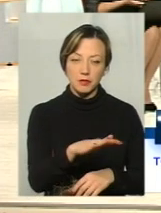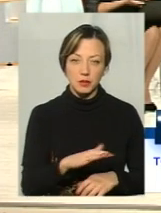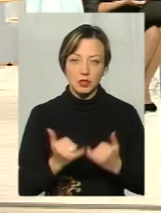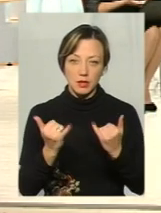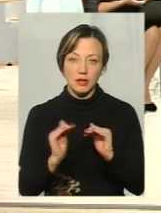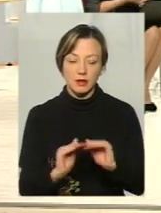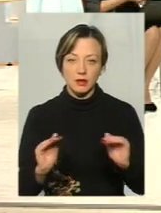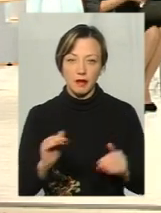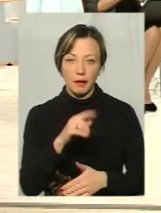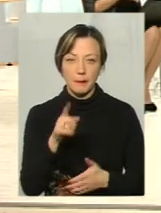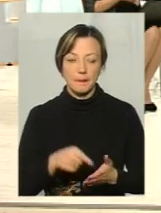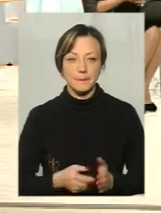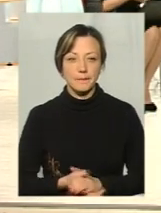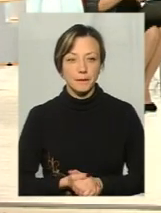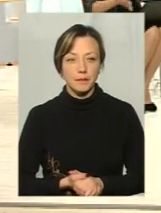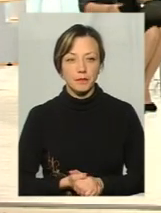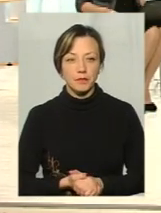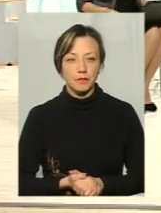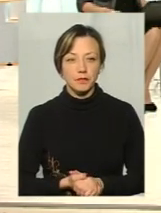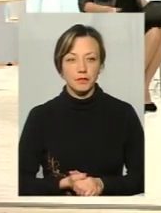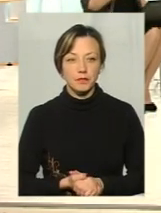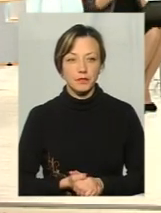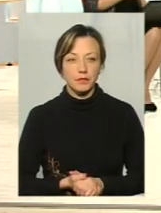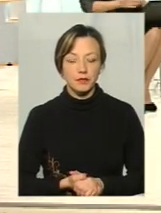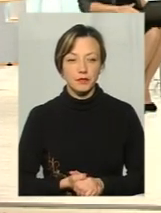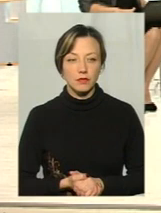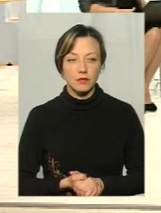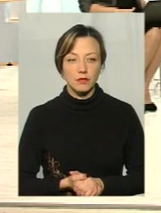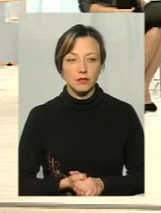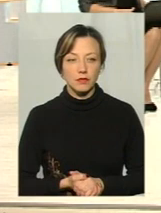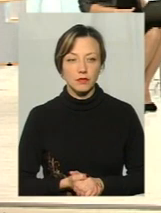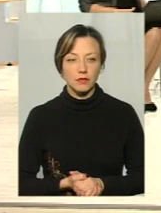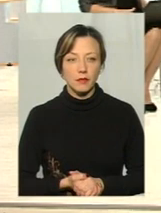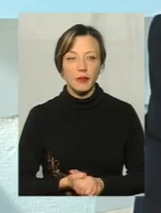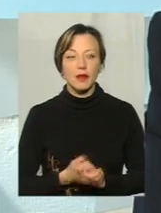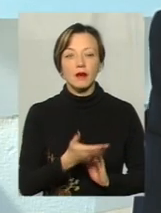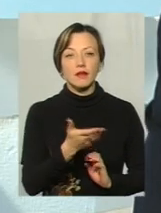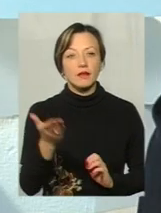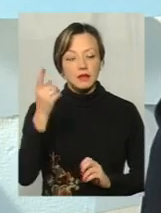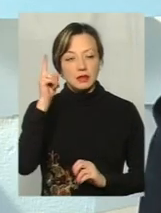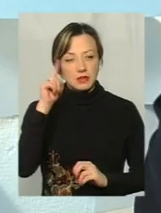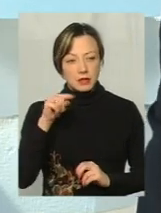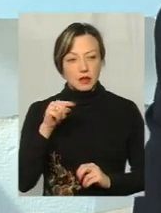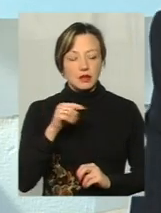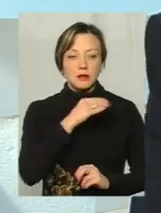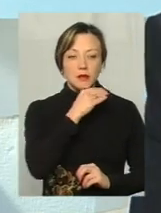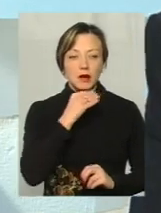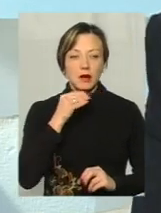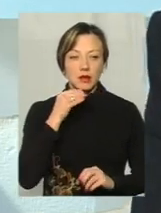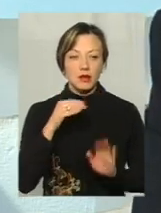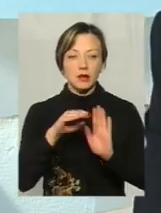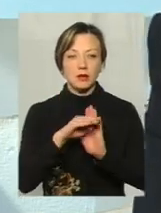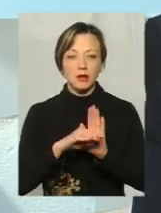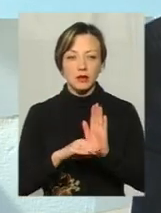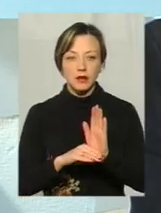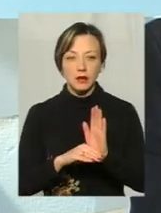дітей? Прошу, ваші, пане Леонід, з вас почнемо. Ви знаєте, вже багато передач, от ми